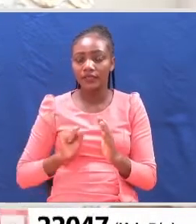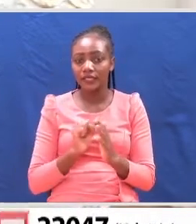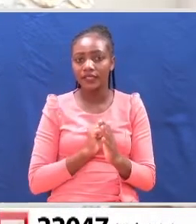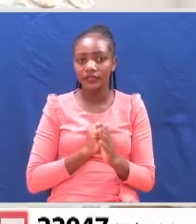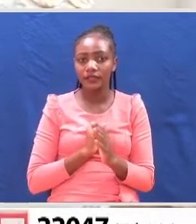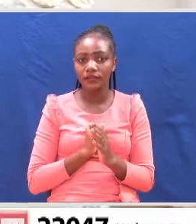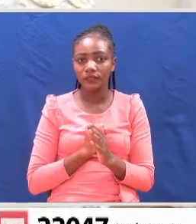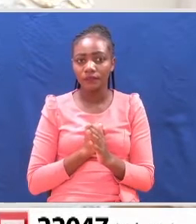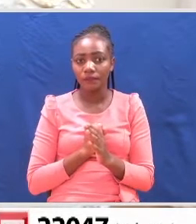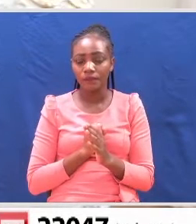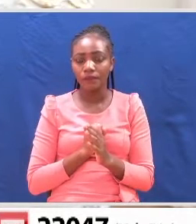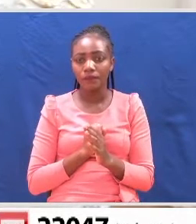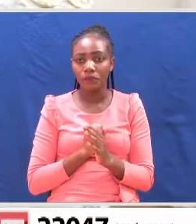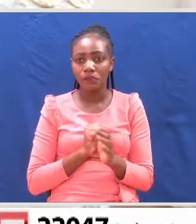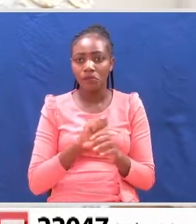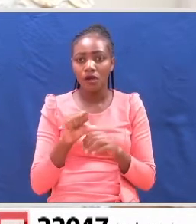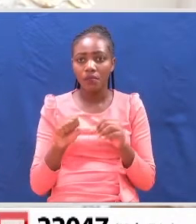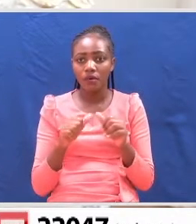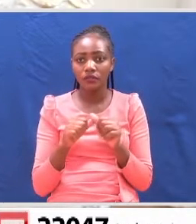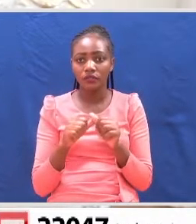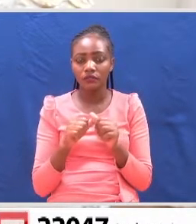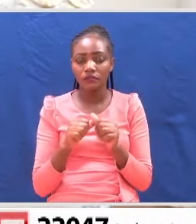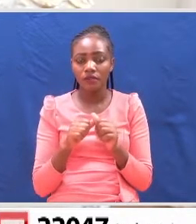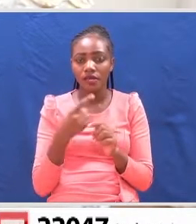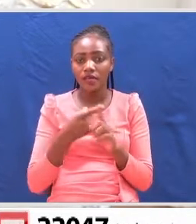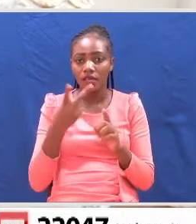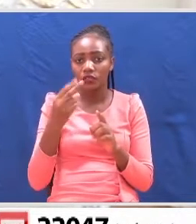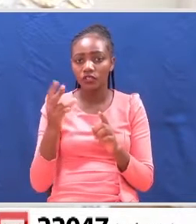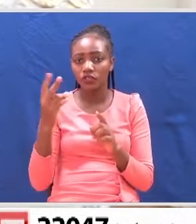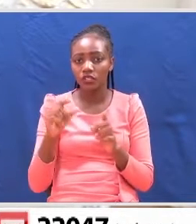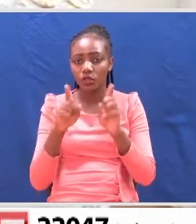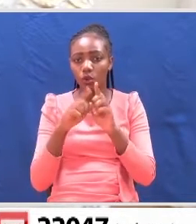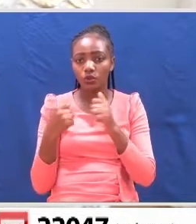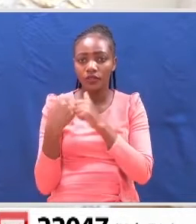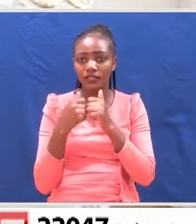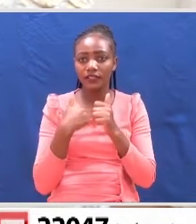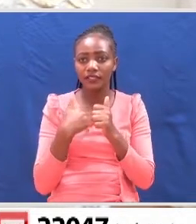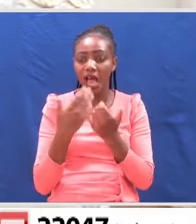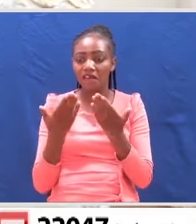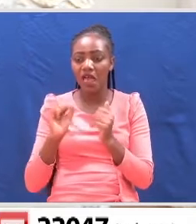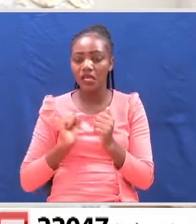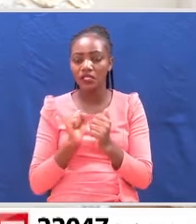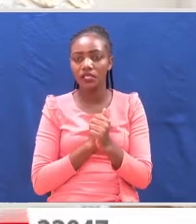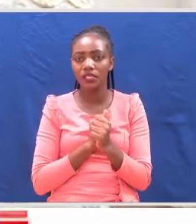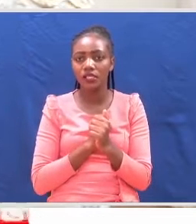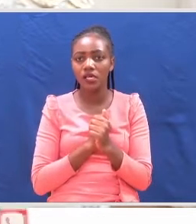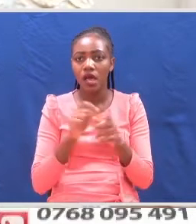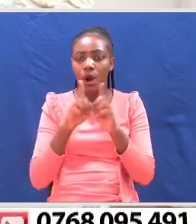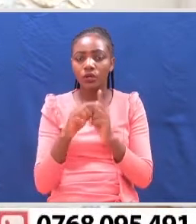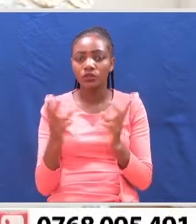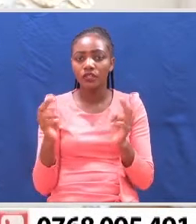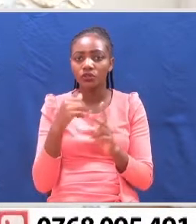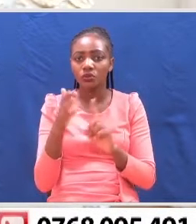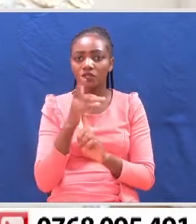Senate Kenneth Lusaka kuhusiana na mwaka 2020, changamoto, masuala ambayo tumeyafikia kama bunge